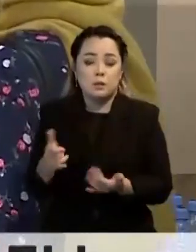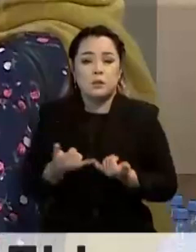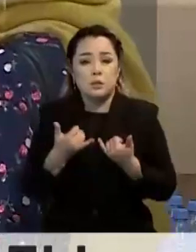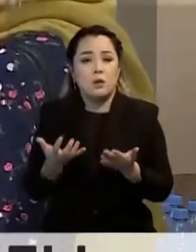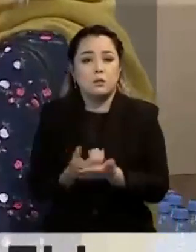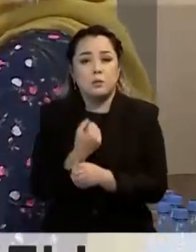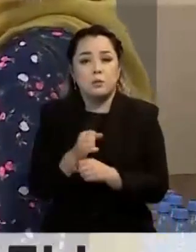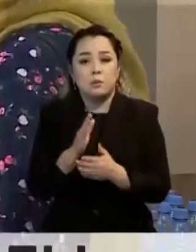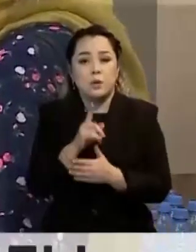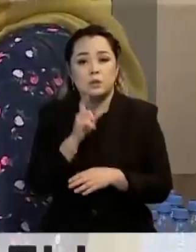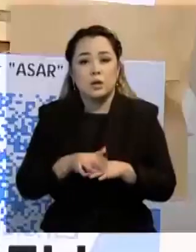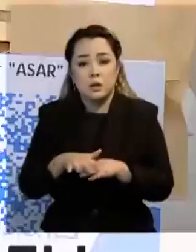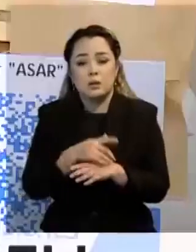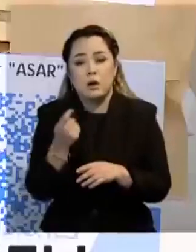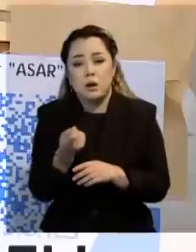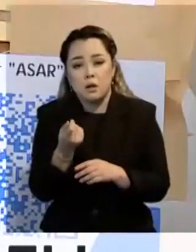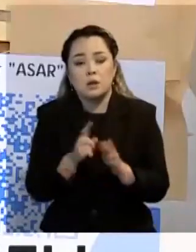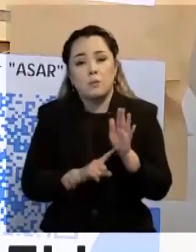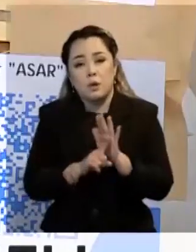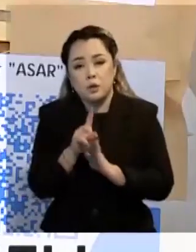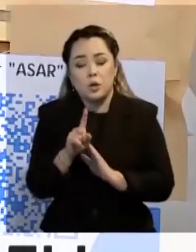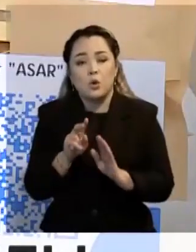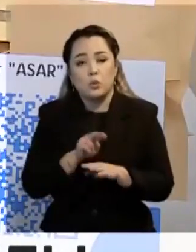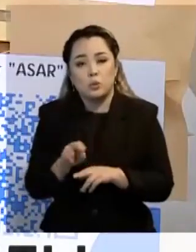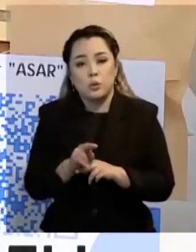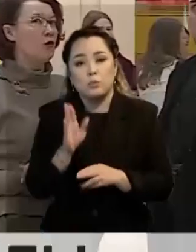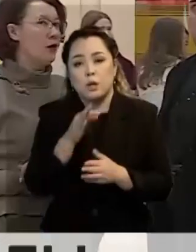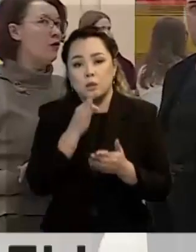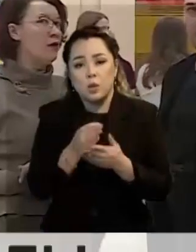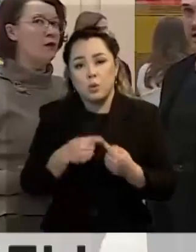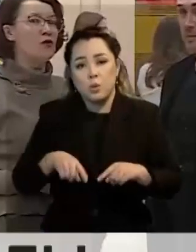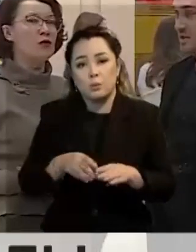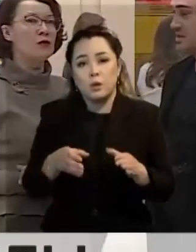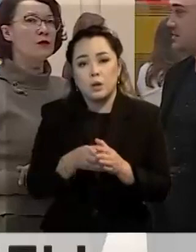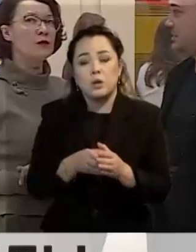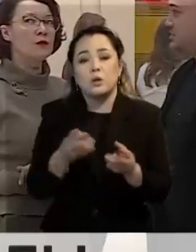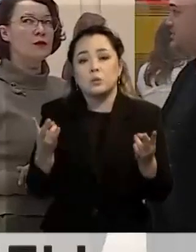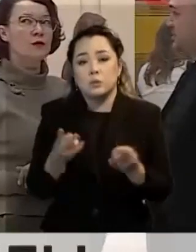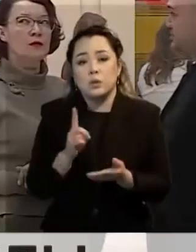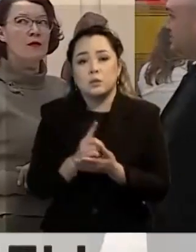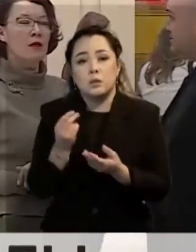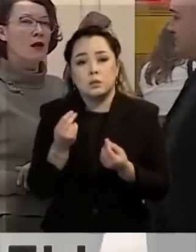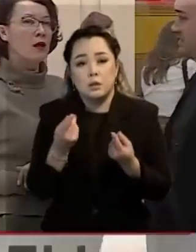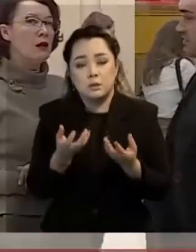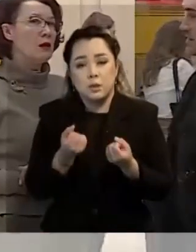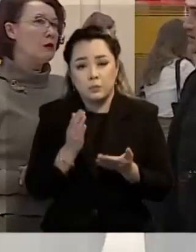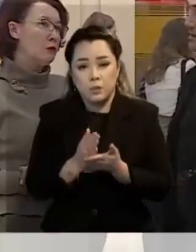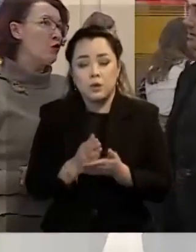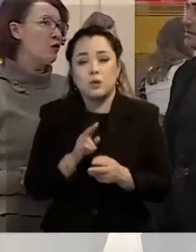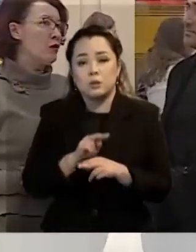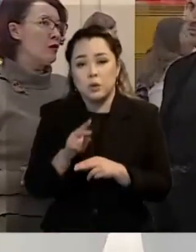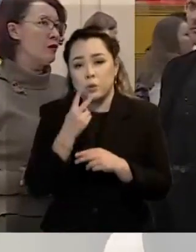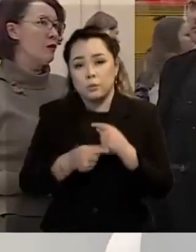ашқан. Біз жастарға аздан бастауды үйретеміз, дейді қоғамдық ұйым өкілдері. Үлкен ақша керек. Біз соларды ақындап түсіріп